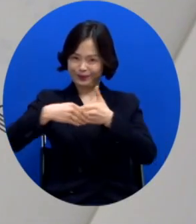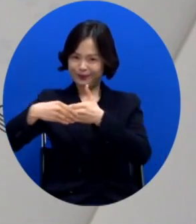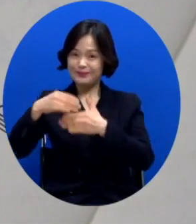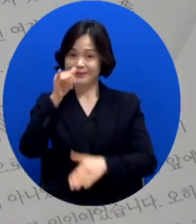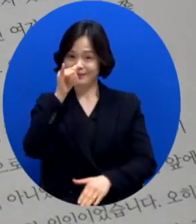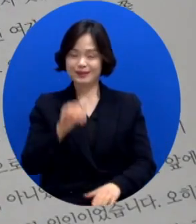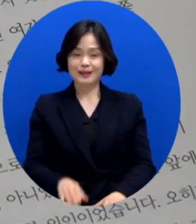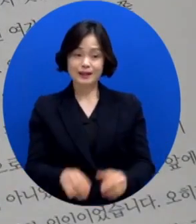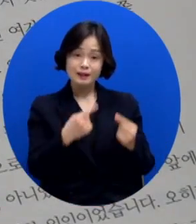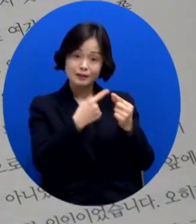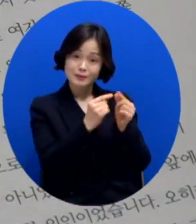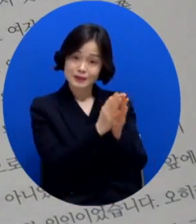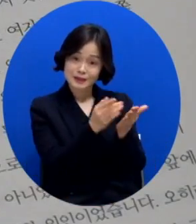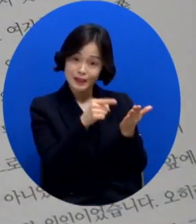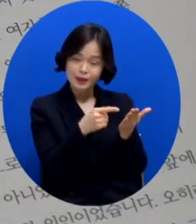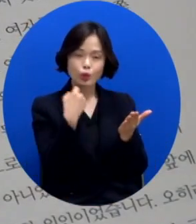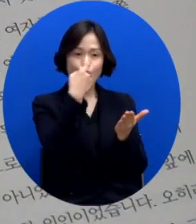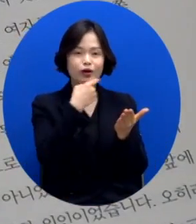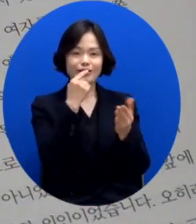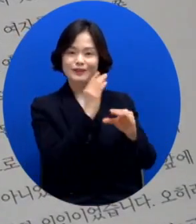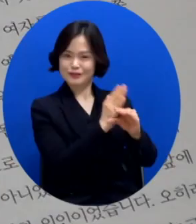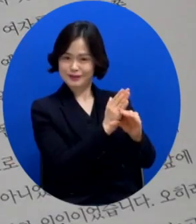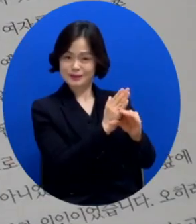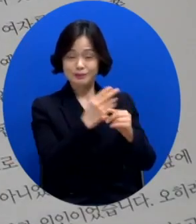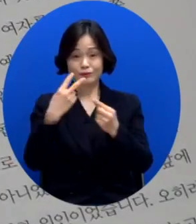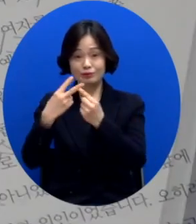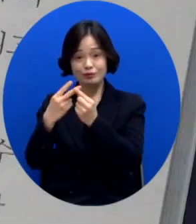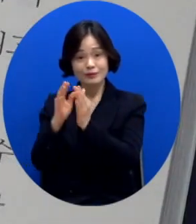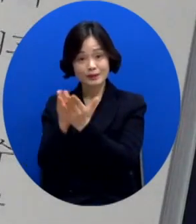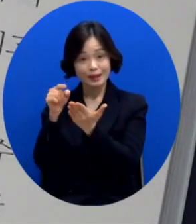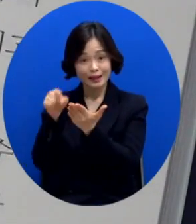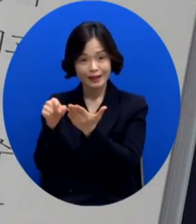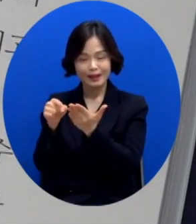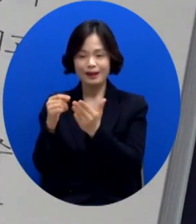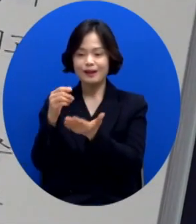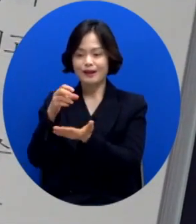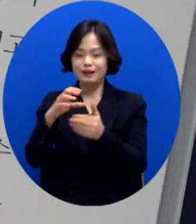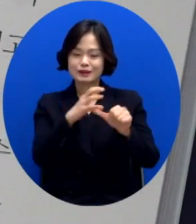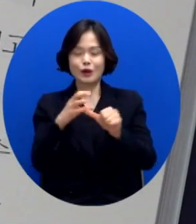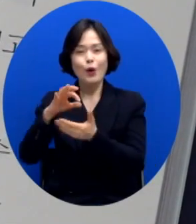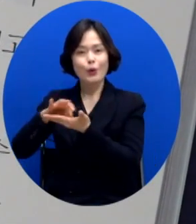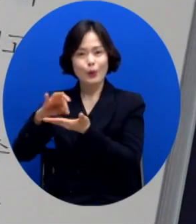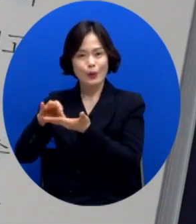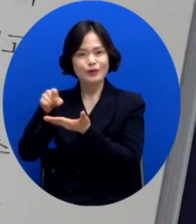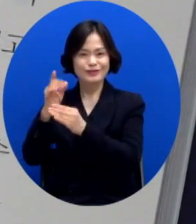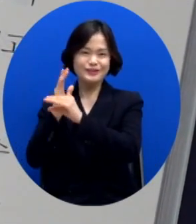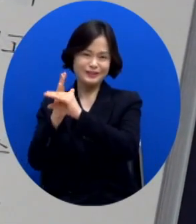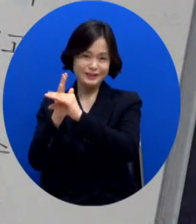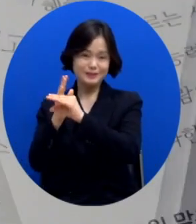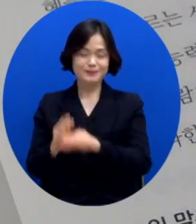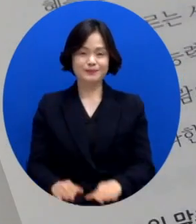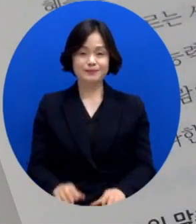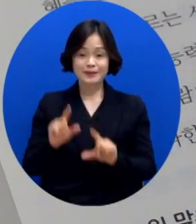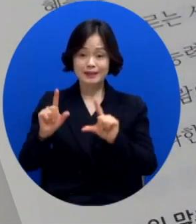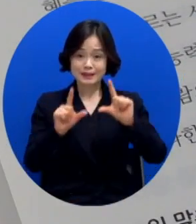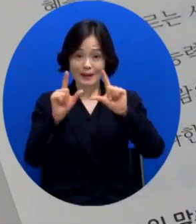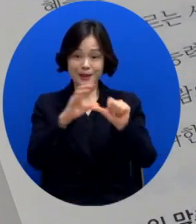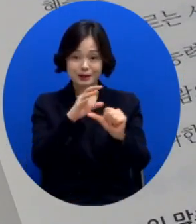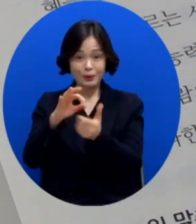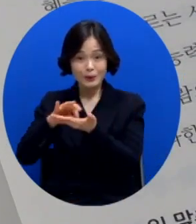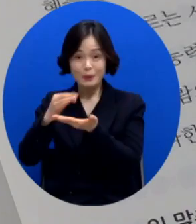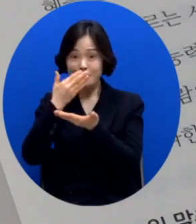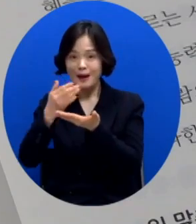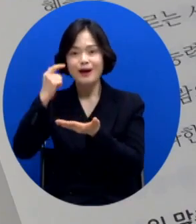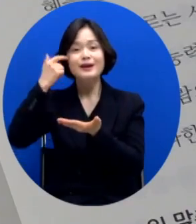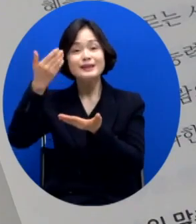산에서 갈보리로는 원리편으로, 율법을 이기는 은혜는 적용편으로 이루어졌습니다. 삶에 적용해 볼 수 있는 질문들을